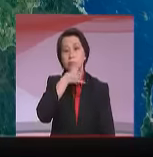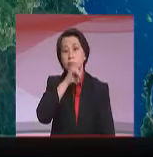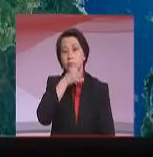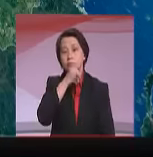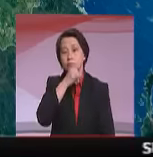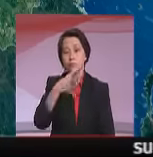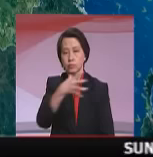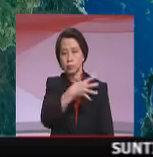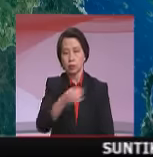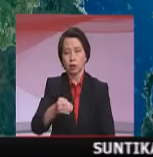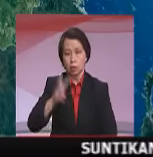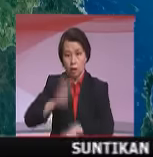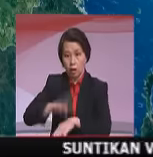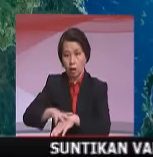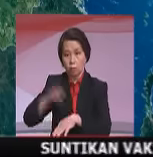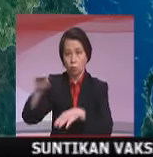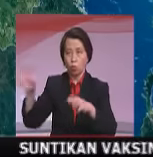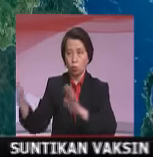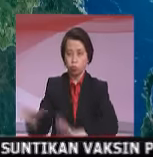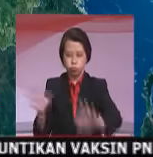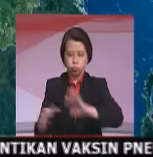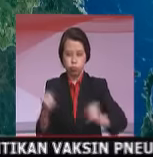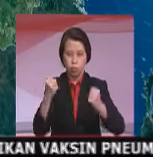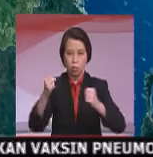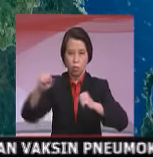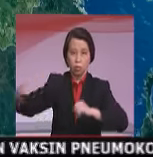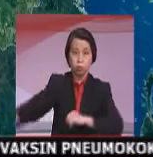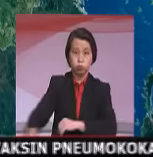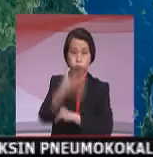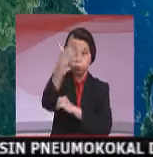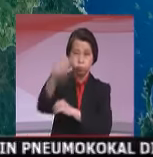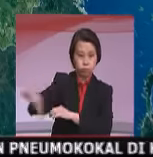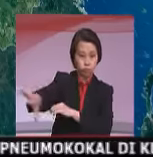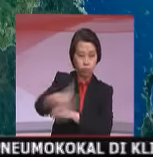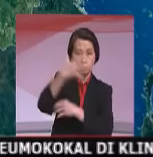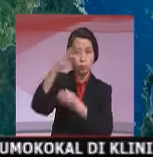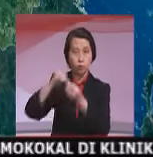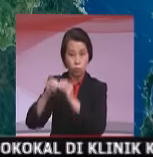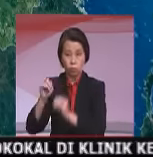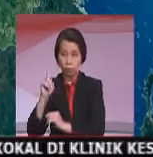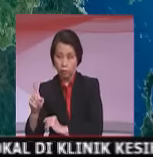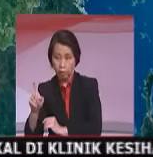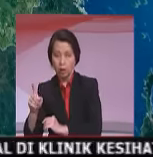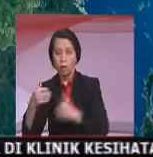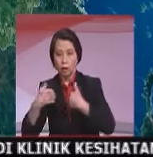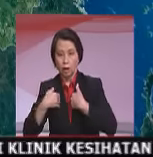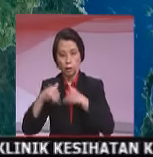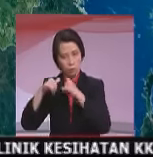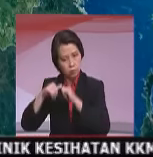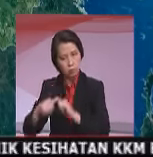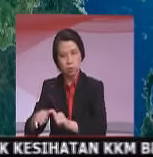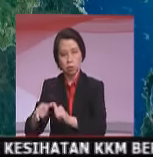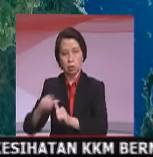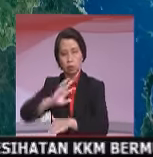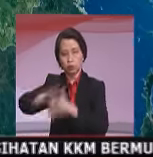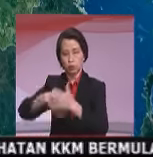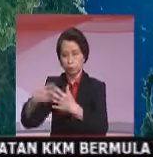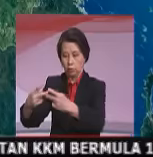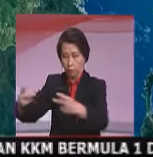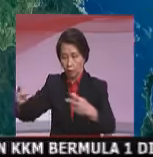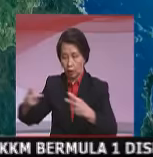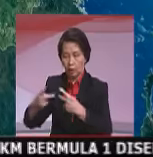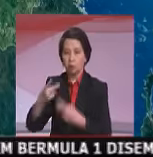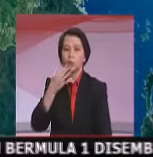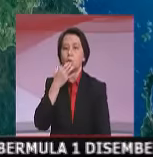ini, manakala amaran angin kencang dan juga laut bergelora kategori pertama pula masih lagi dikekalkan untuk kesemua kawasan